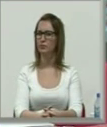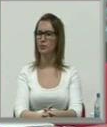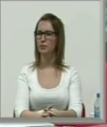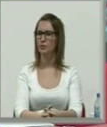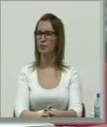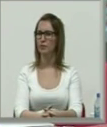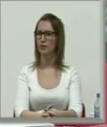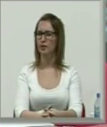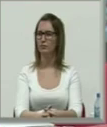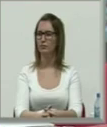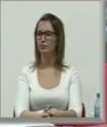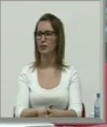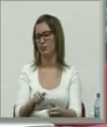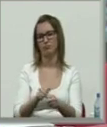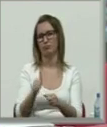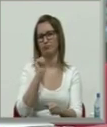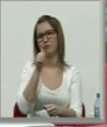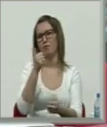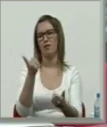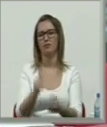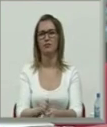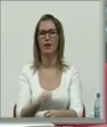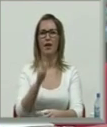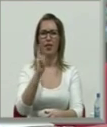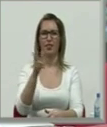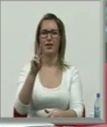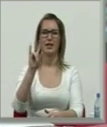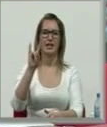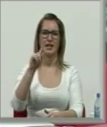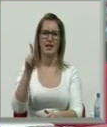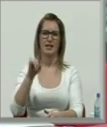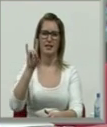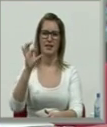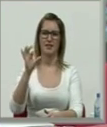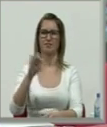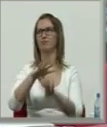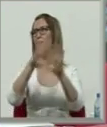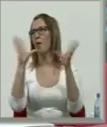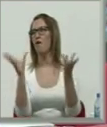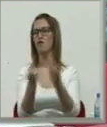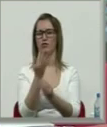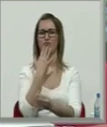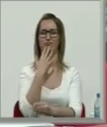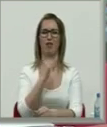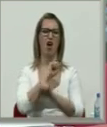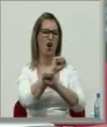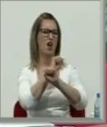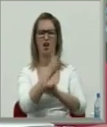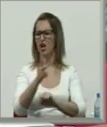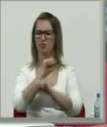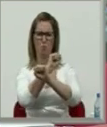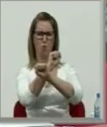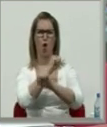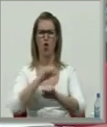tak powszechnie okrzyczane zjawisko kryzysu. Wszyscy o tym mówią, że jest kryzys. Każdy broni się przed tym zjawiskiem jak